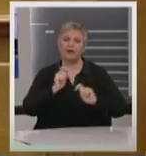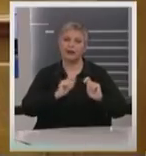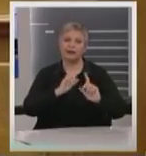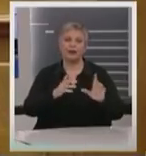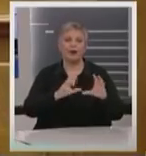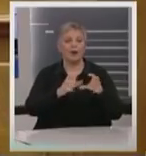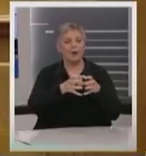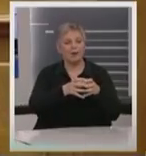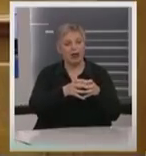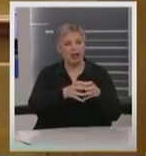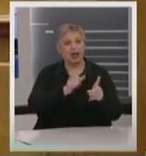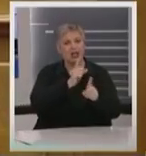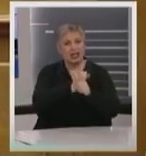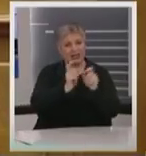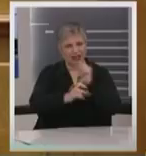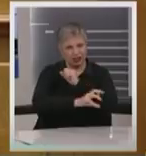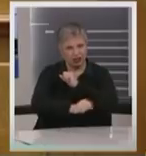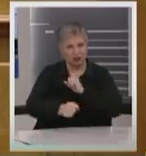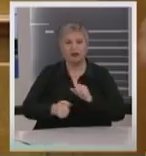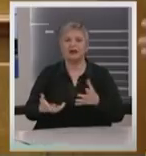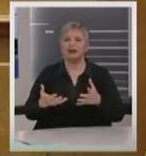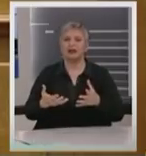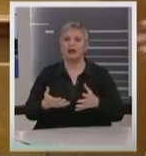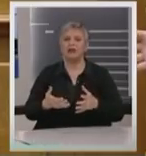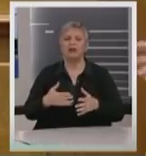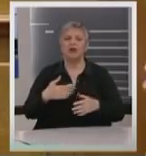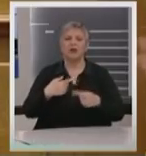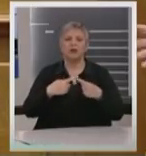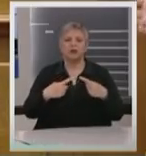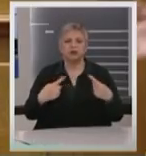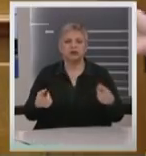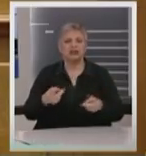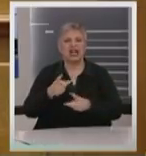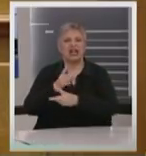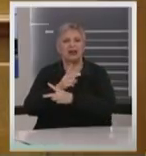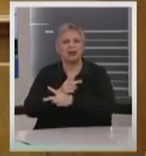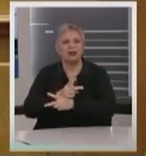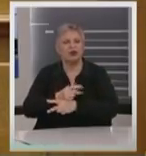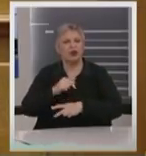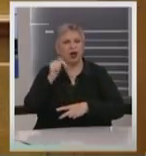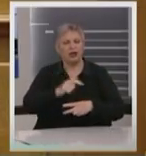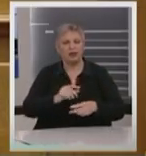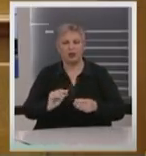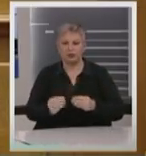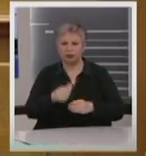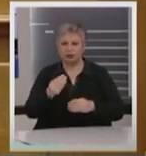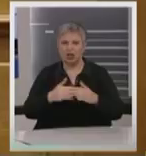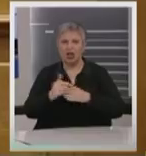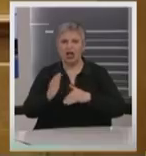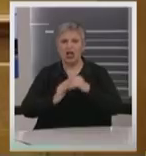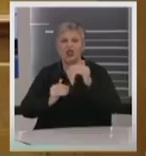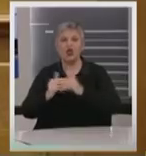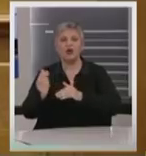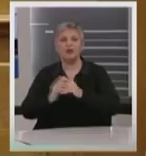ειδικών, αναπληρωτών, τομεακών, κάθε λογής γραμματής. Ξεφύτρωσαν ξαφνικά επί δικών σας ημερών. Από 81